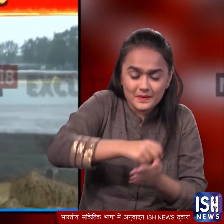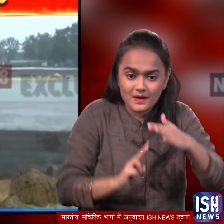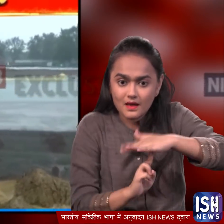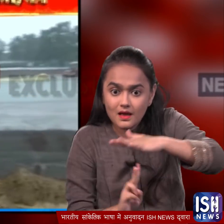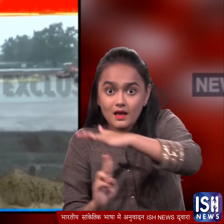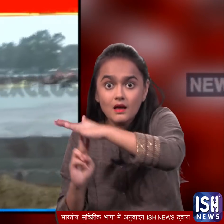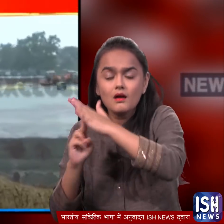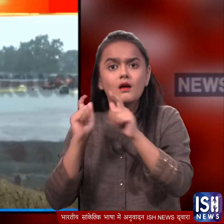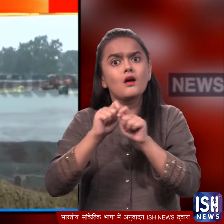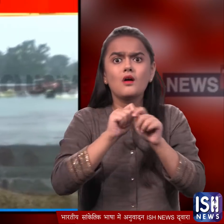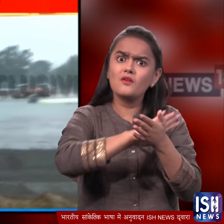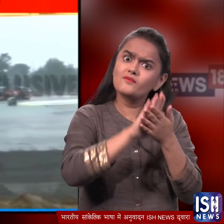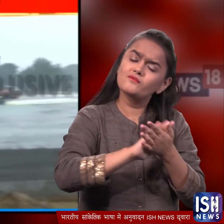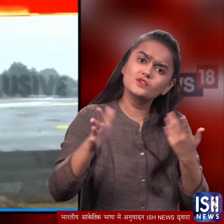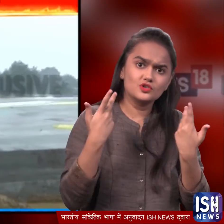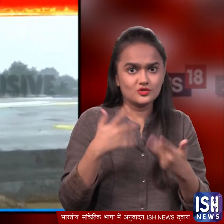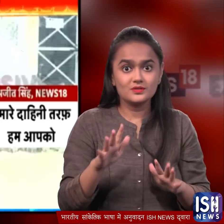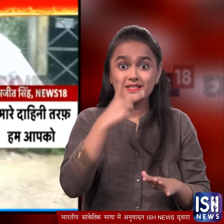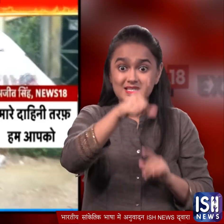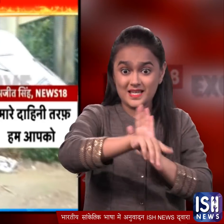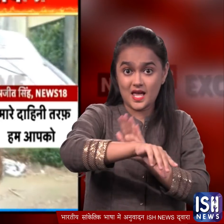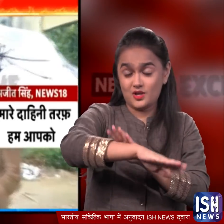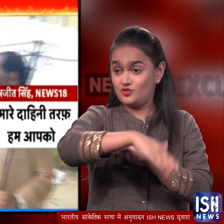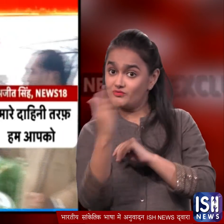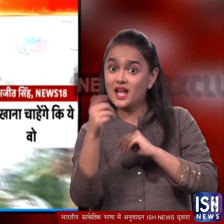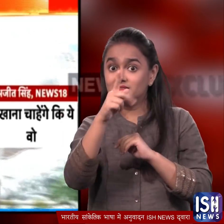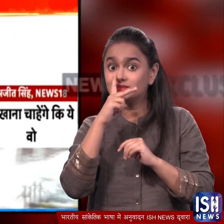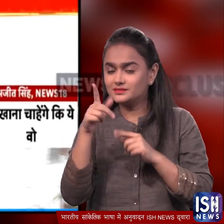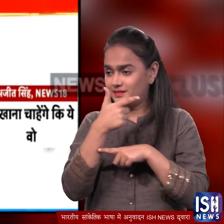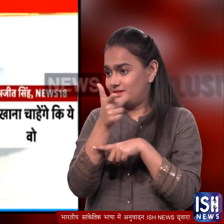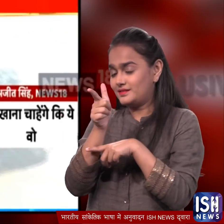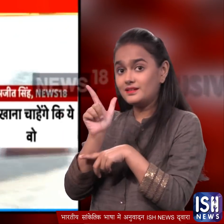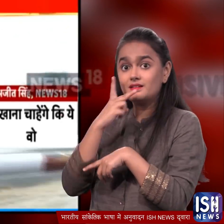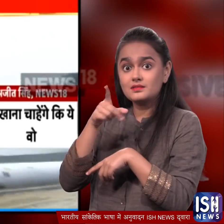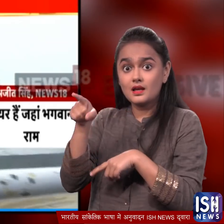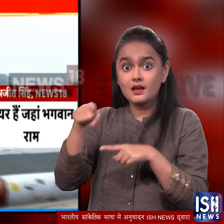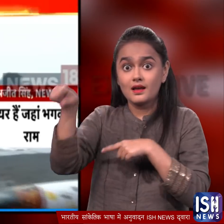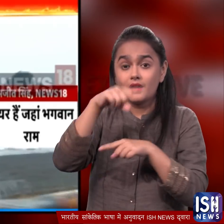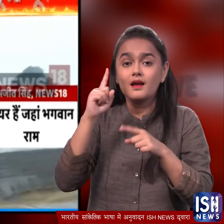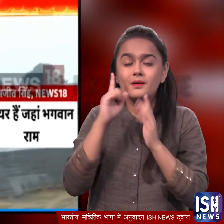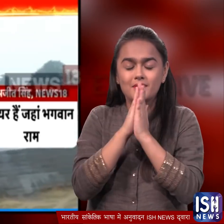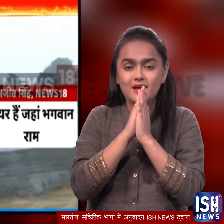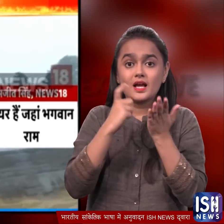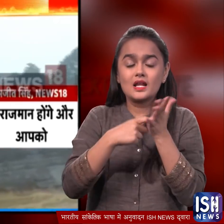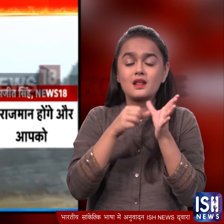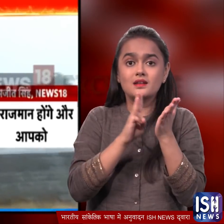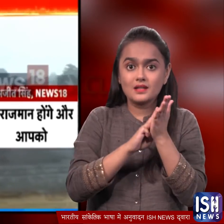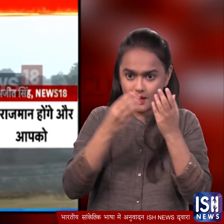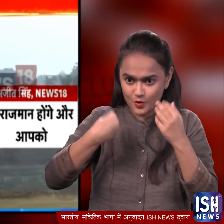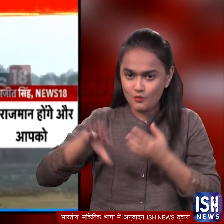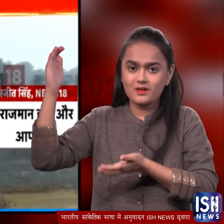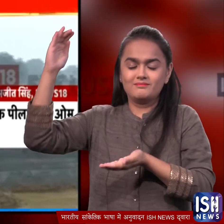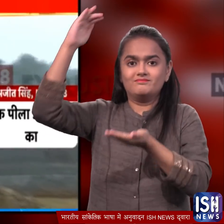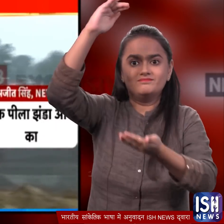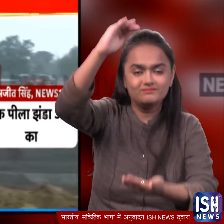जिसके साथ ही मंदिर निर्माण का पहला चरण पूरा हो गया। हमारी दाहिने तरफ हम आपको दिखाना चाहेंगे कि ये वो लेयर है जहां भगवान राम विराजमान